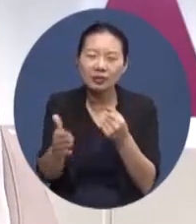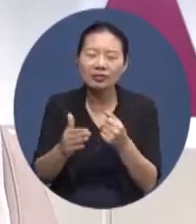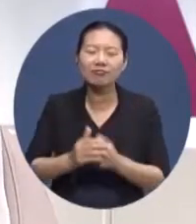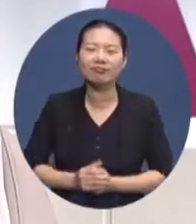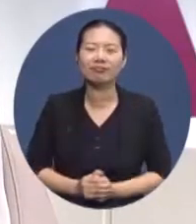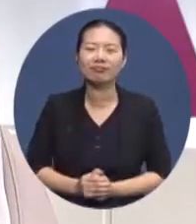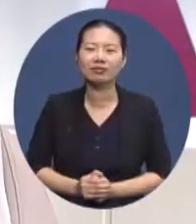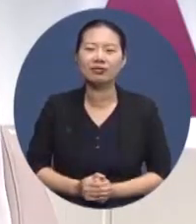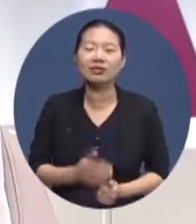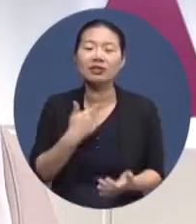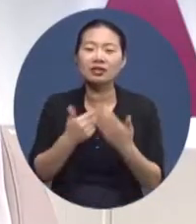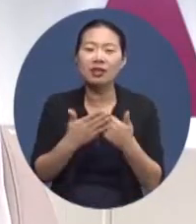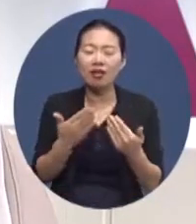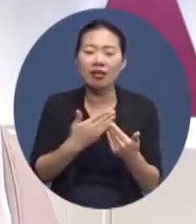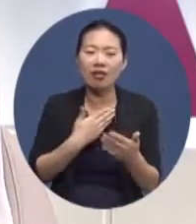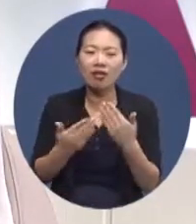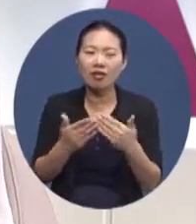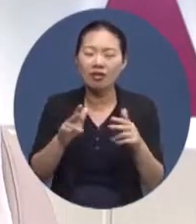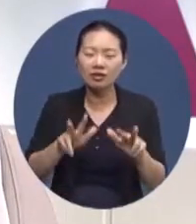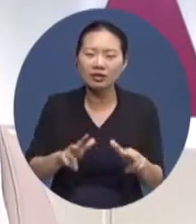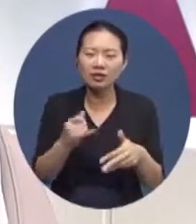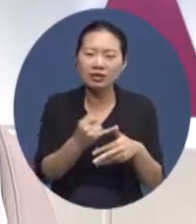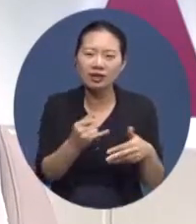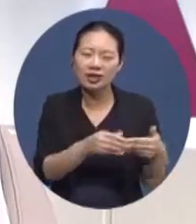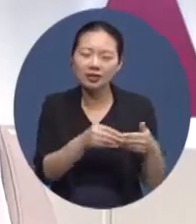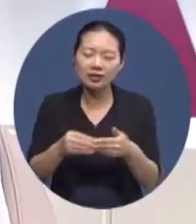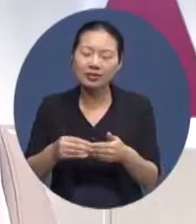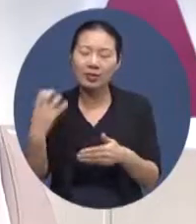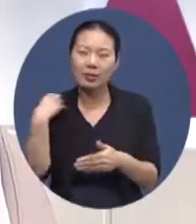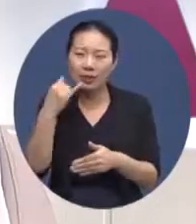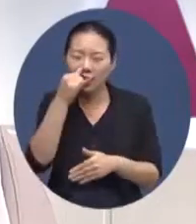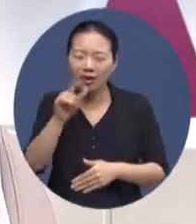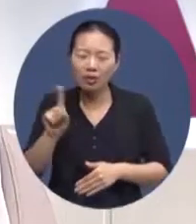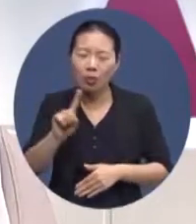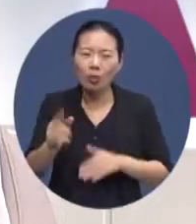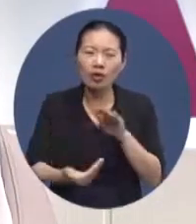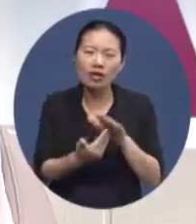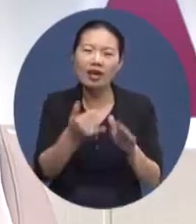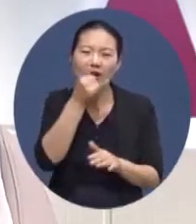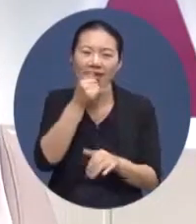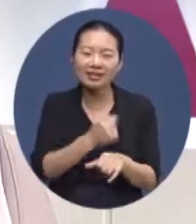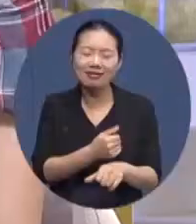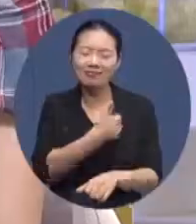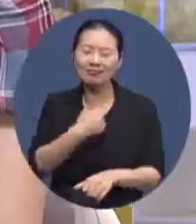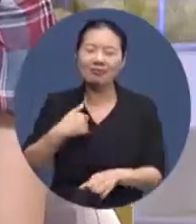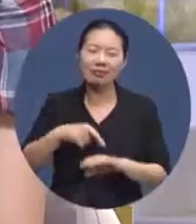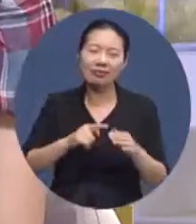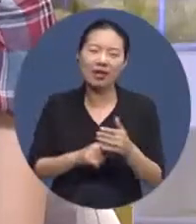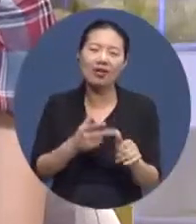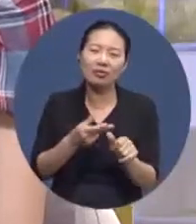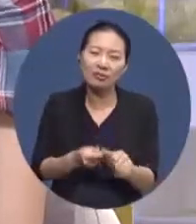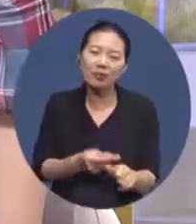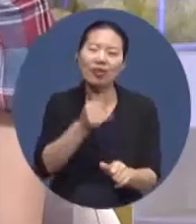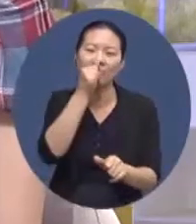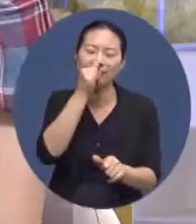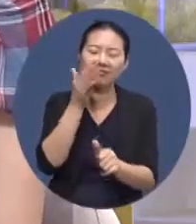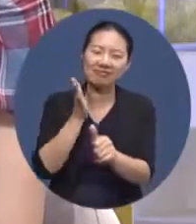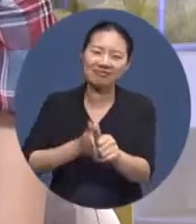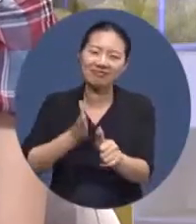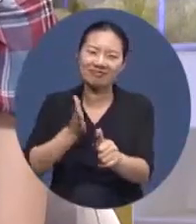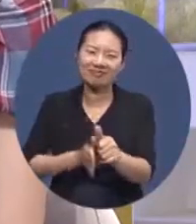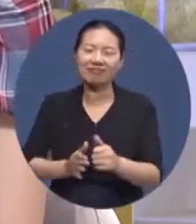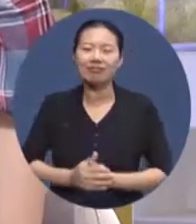그 체험 경험이 지윤이가 주도적으로 했고 자기가 뭔가를 이루어낸 것 같은 뿌듯한 마음이 들도록 그렇게 좀